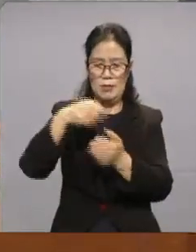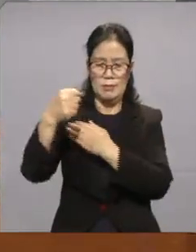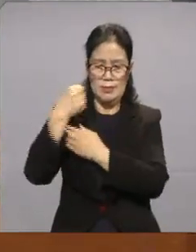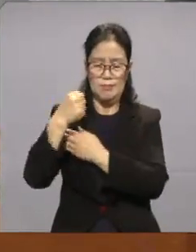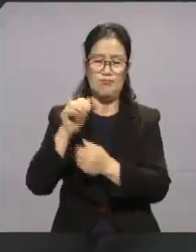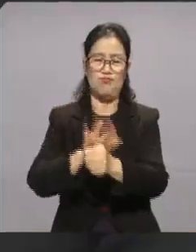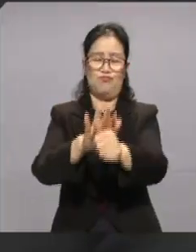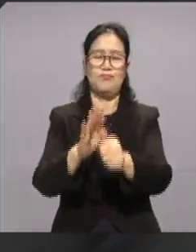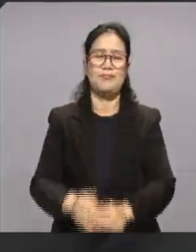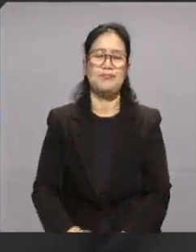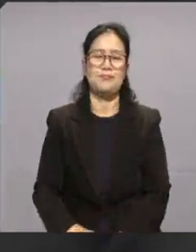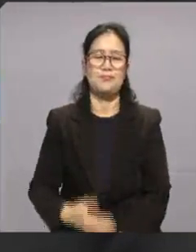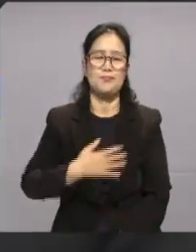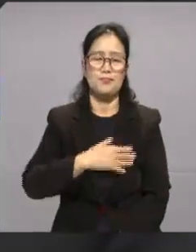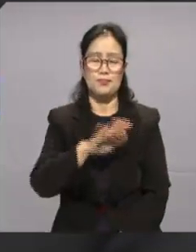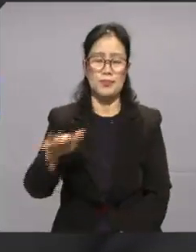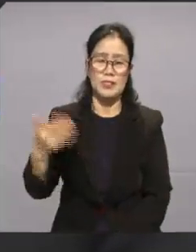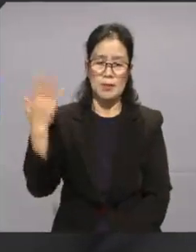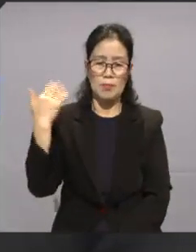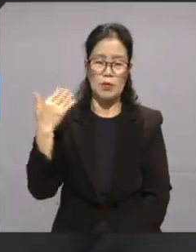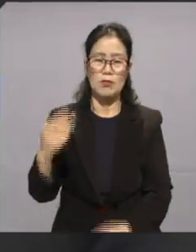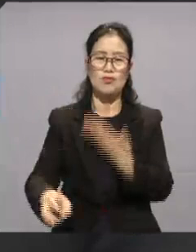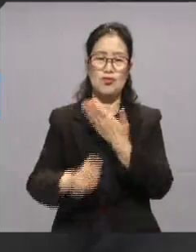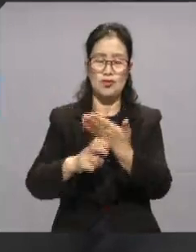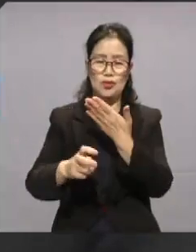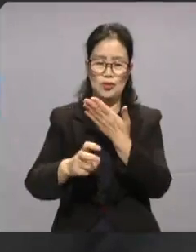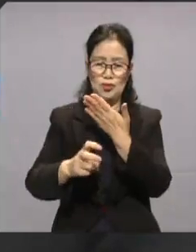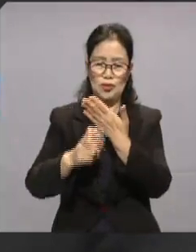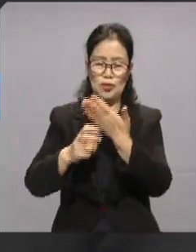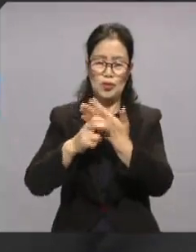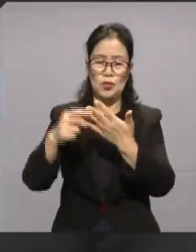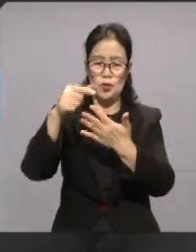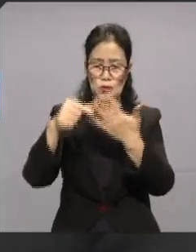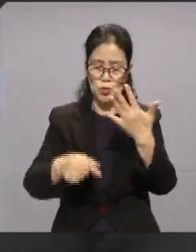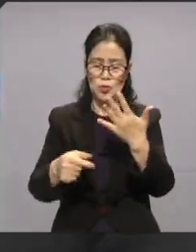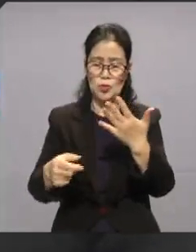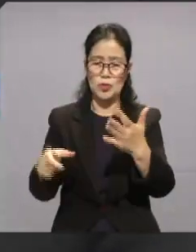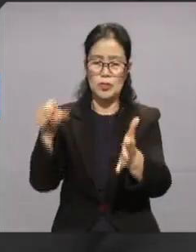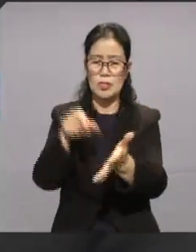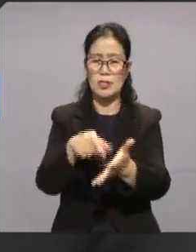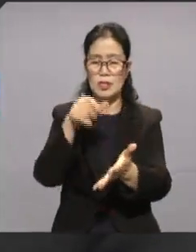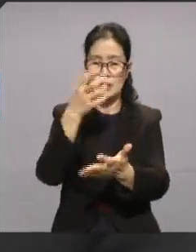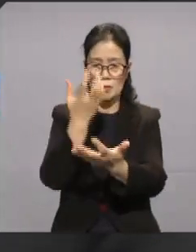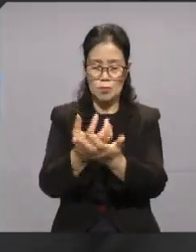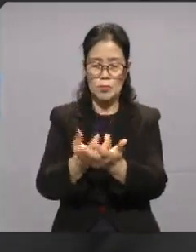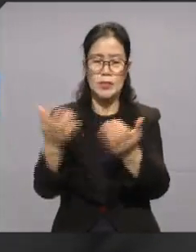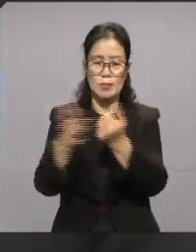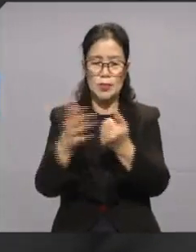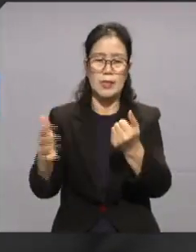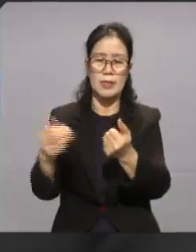실었습니다 저희들이 지난번에 위적 요소를 담고 있는